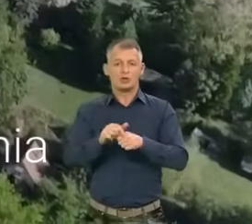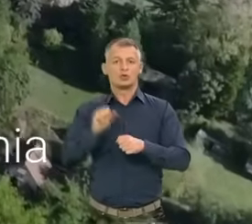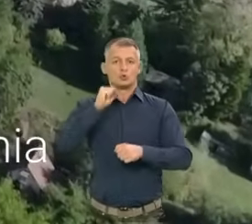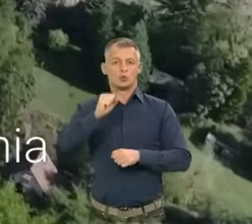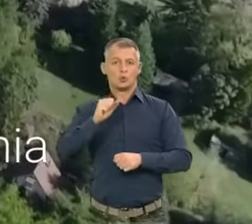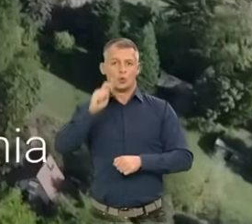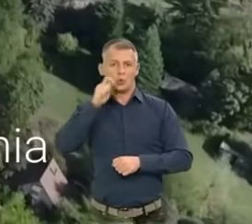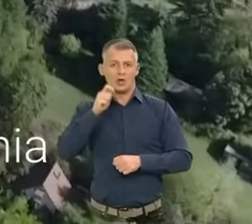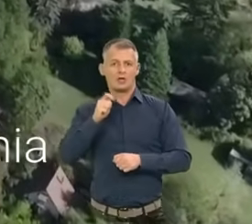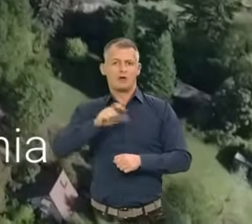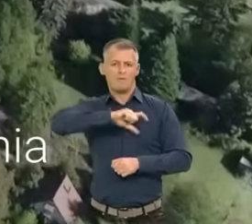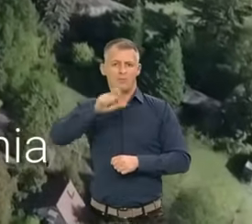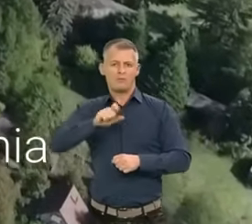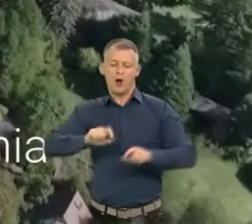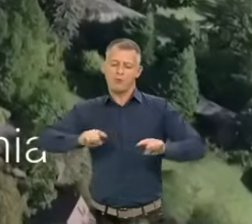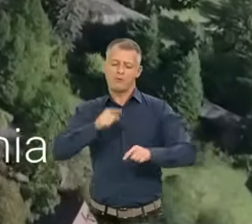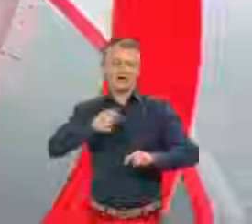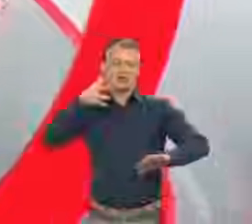fluviul a făcut ravagii